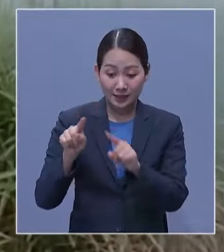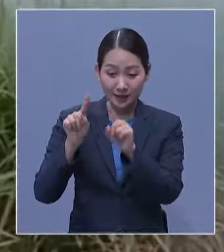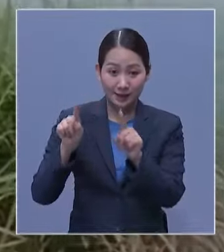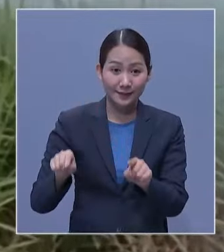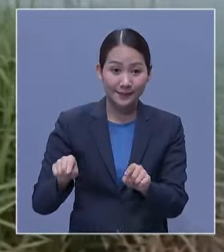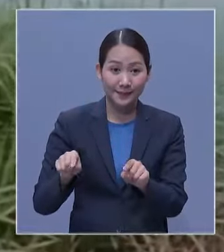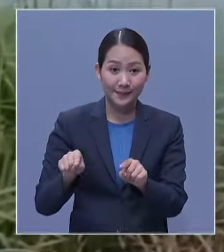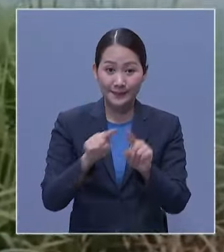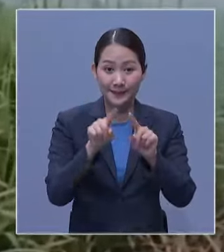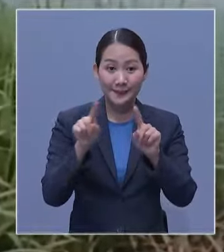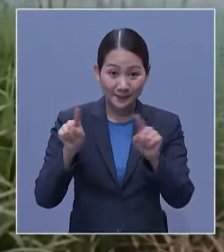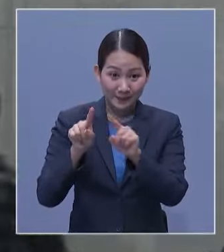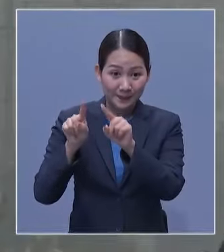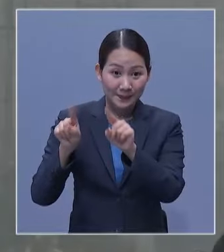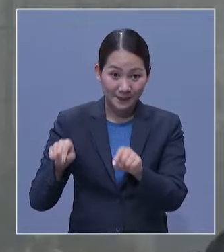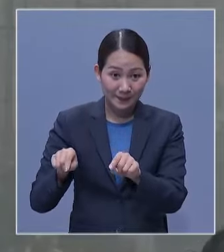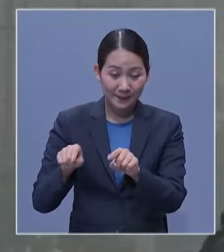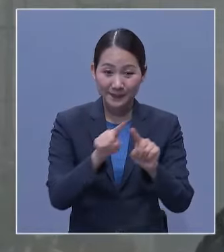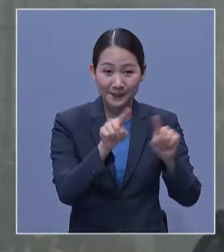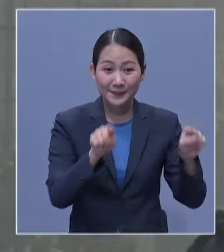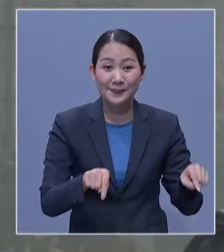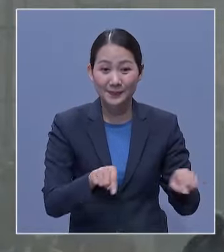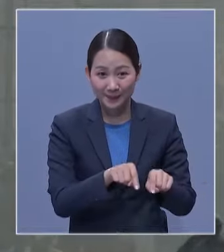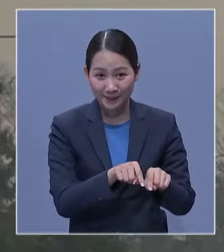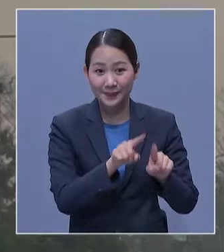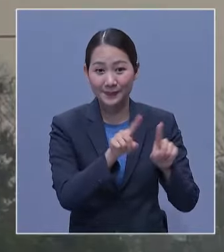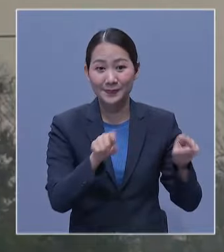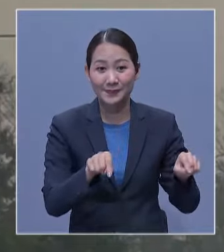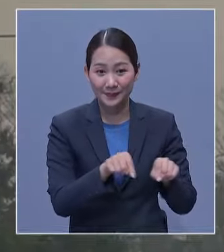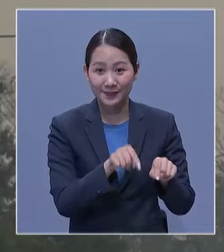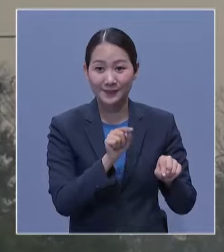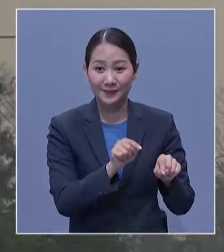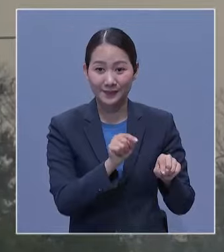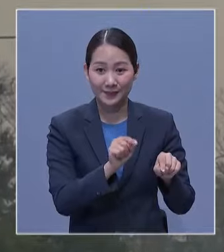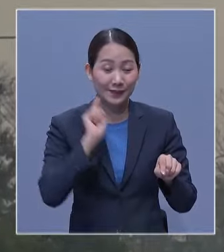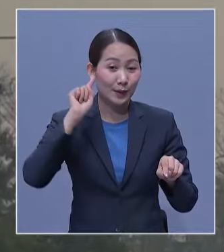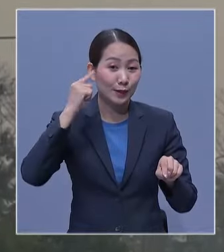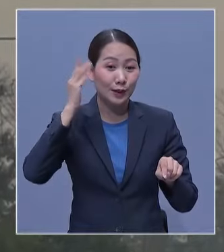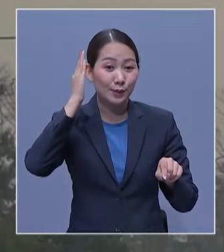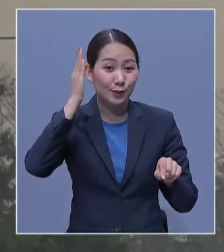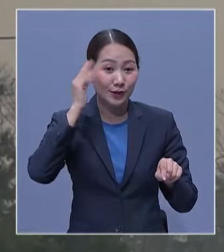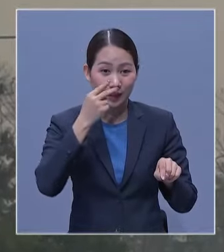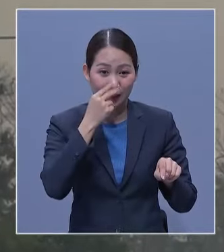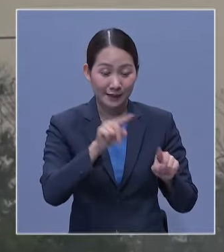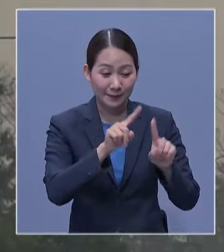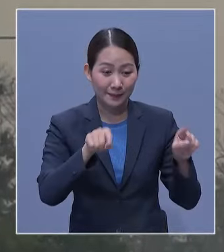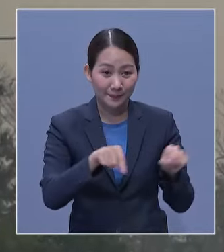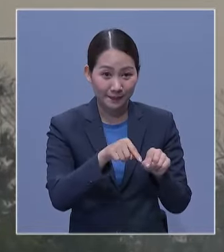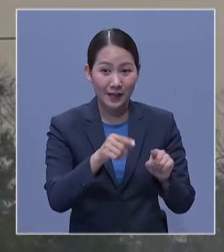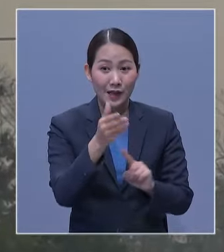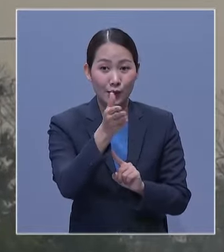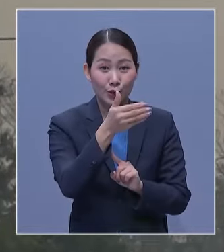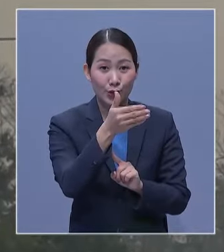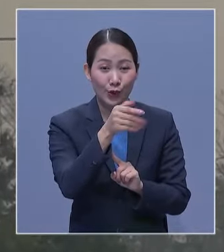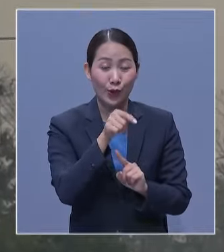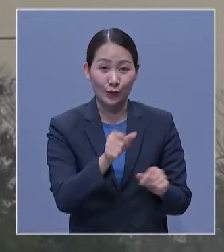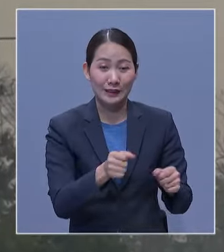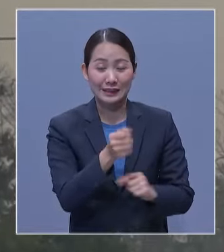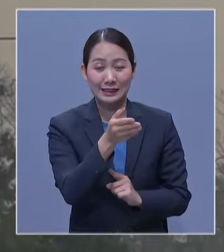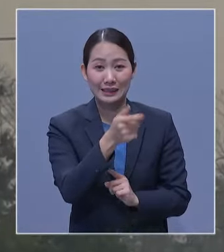อนามัยนั่นคือเราใช่มั้ยฮะนั่นคือเรานั่นคือผมกับคุณจอยนะเราเราต้องใส่แมสเอาไว้ใช่มคต้องใส่แมสเอาไว้แล้วก็รายงานเรื่องของ